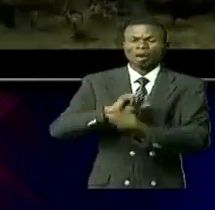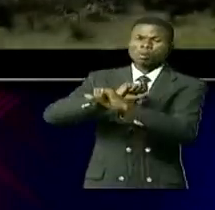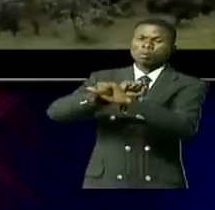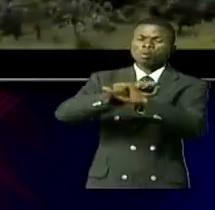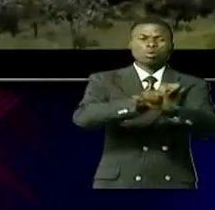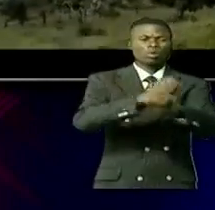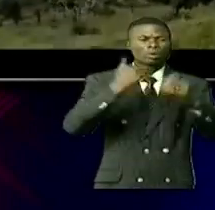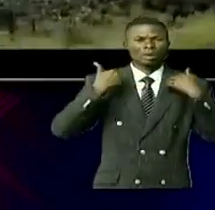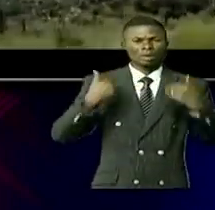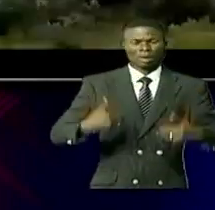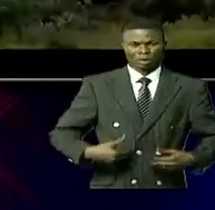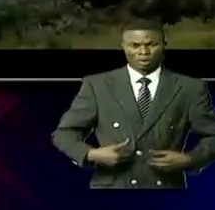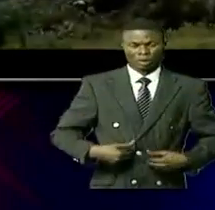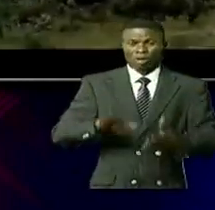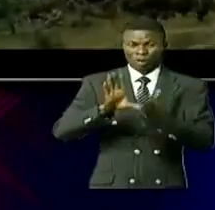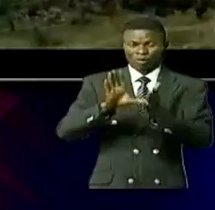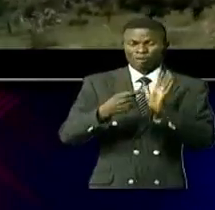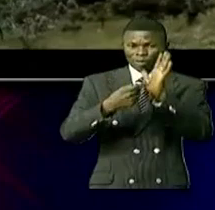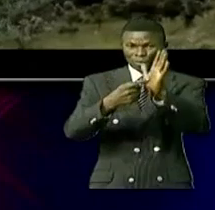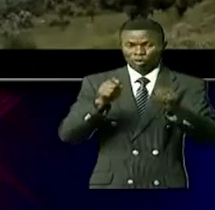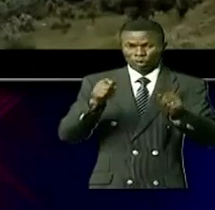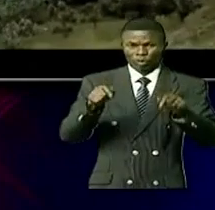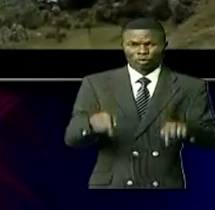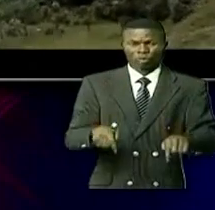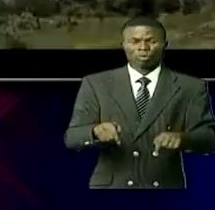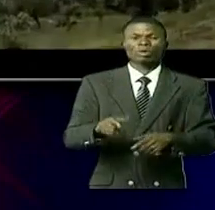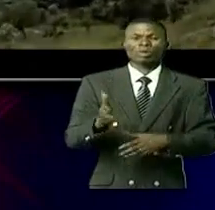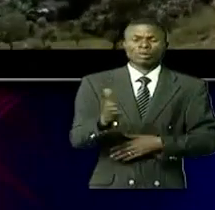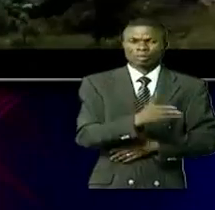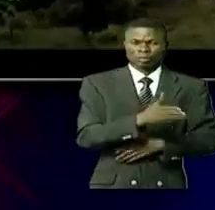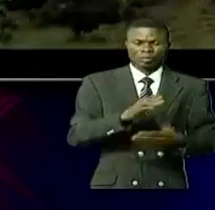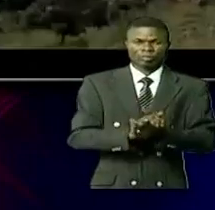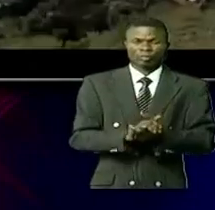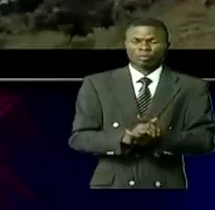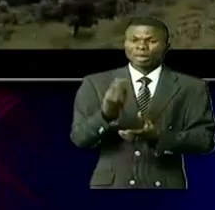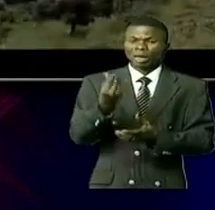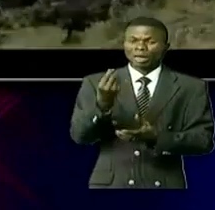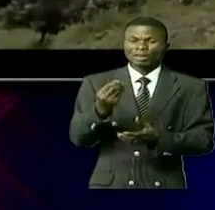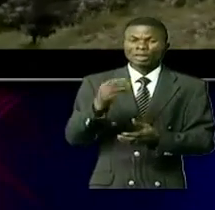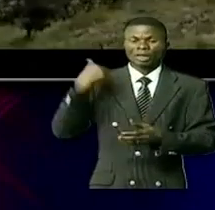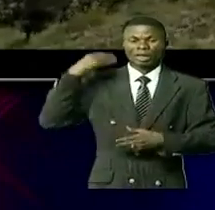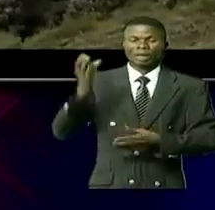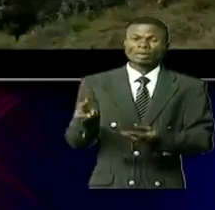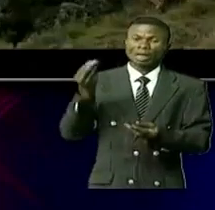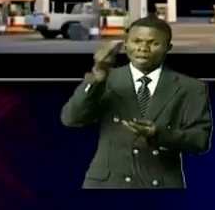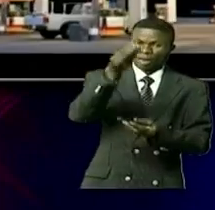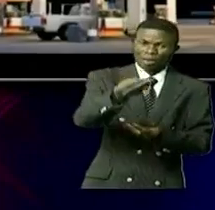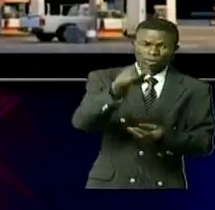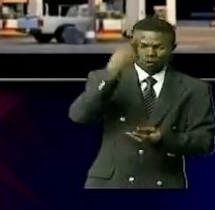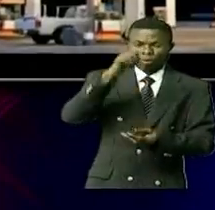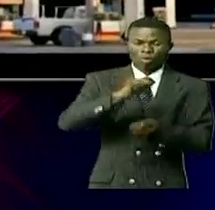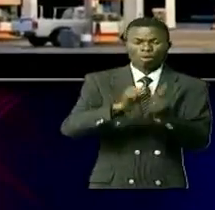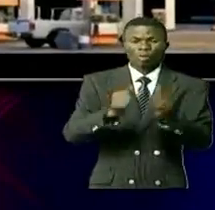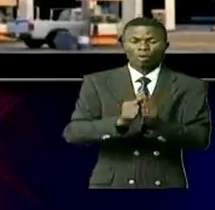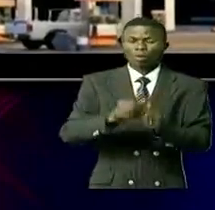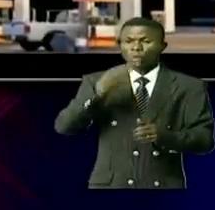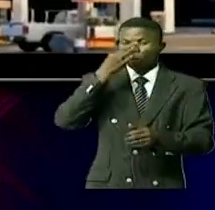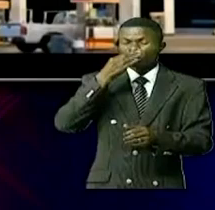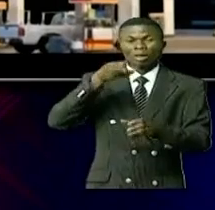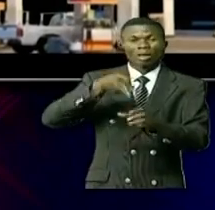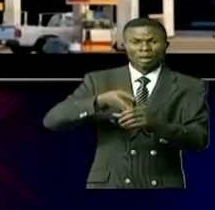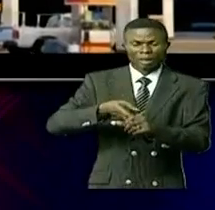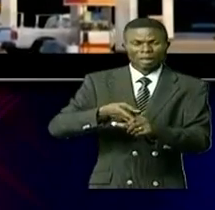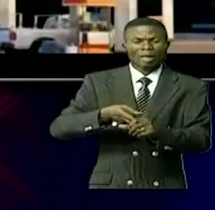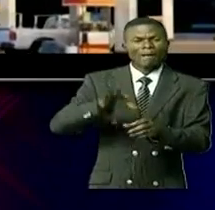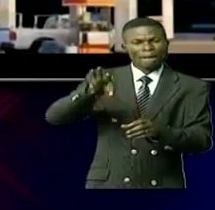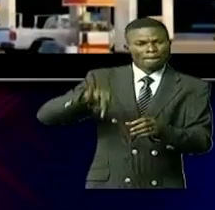consciences sont à suivre dans ce journal. La subvention de carburant produit des effets bénéfiques. Pour la population,